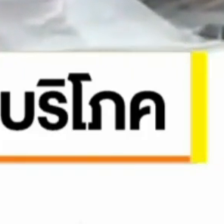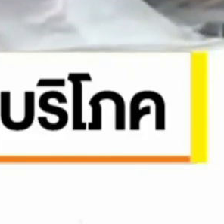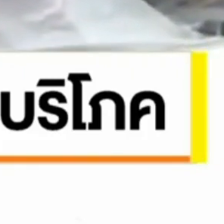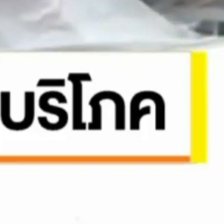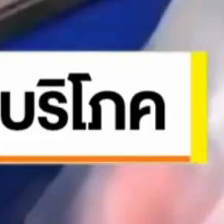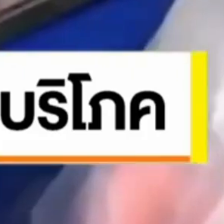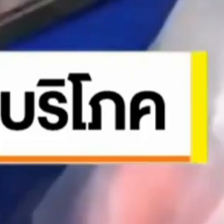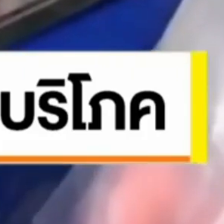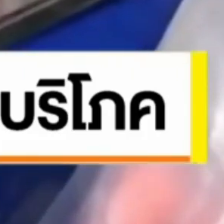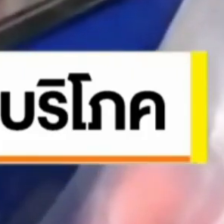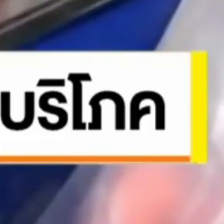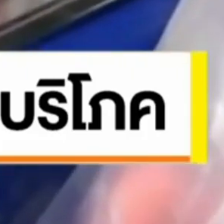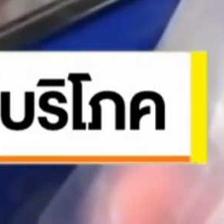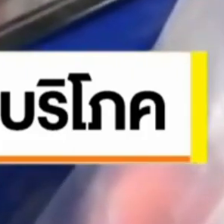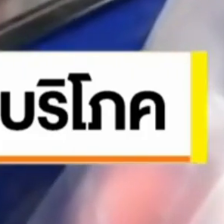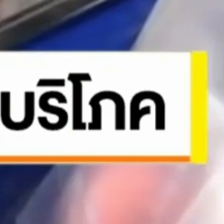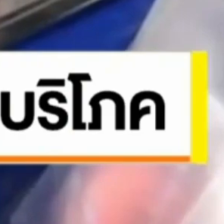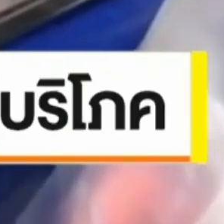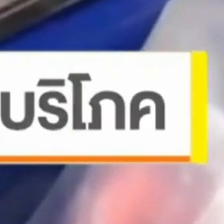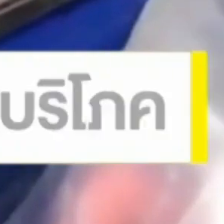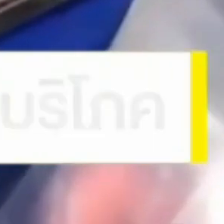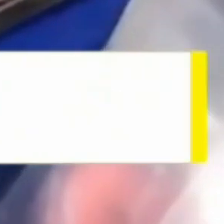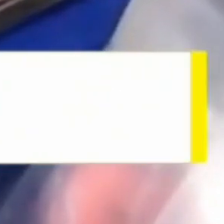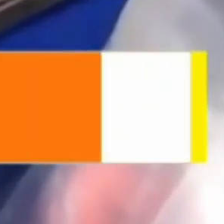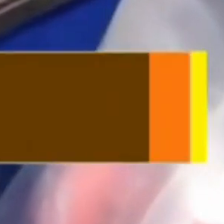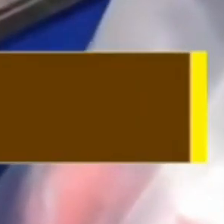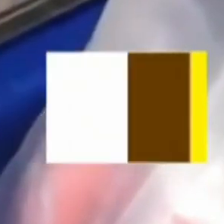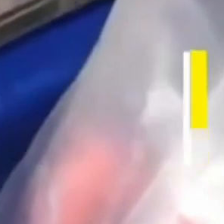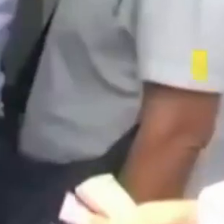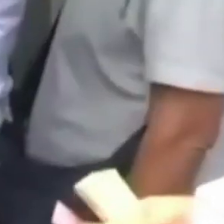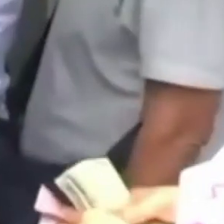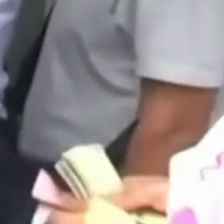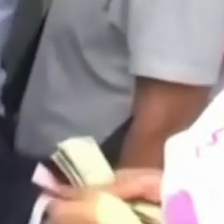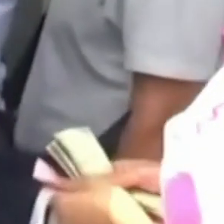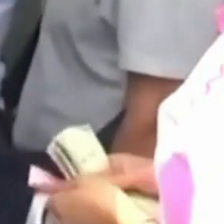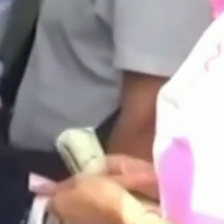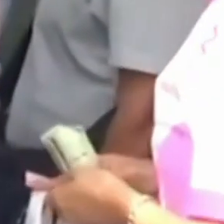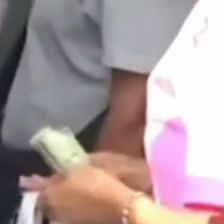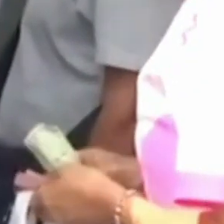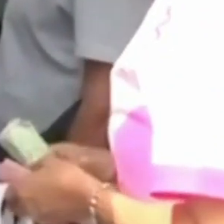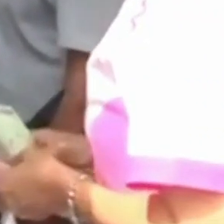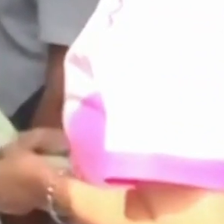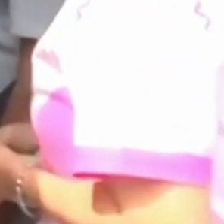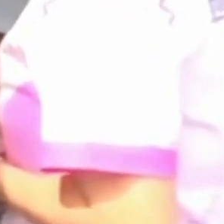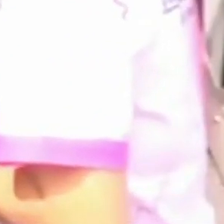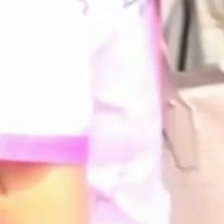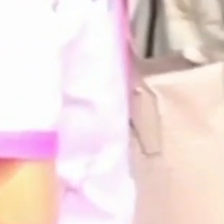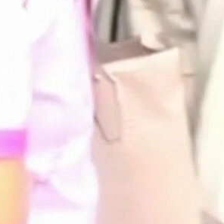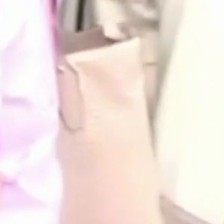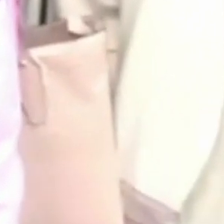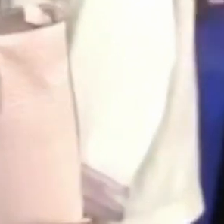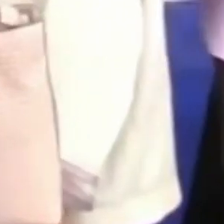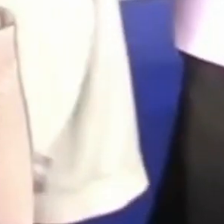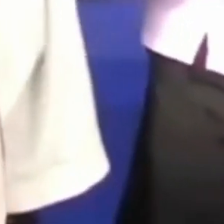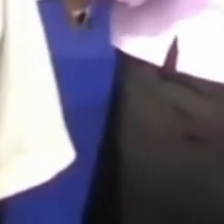เพื่อความปลอดภัยครับ ค่ะอย่างที่บอกตอนนี้อาหารทะเลเองเนี่ยประชาชนก็ไม่ค่อยจะกล้าซื้อกันเพราะฉะนั้นเนี่ยส่วนที่ได้รับผ